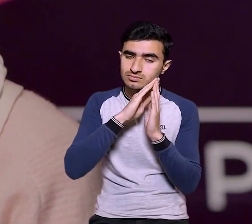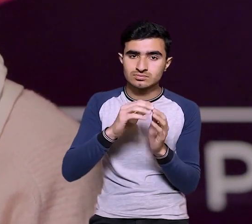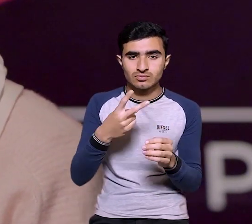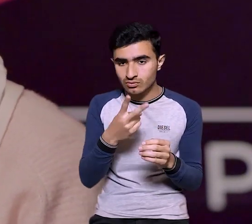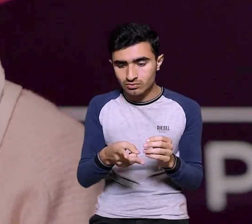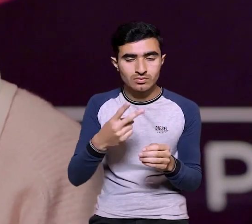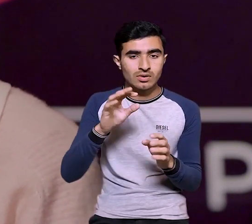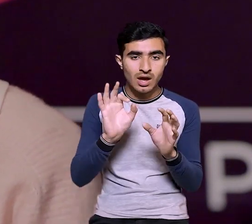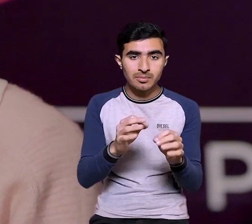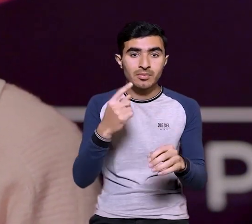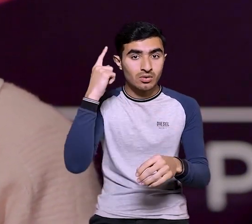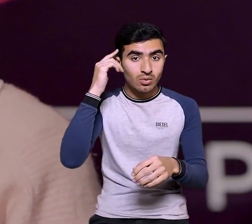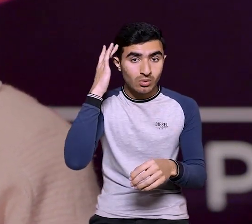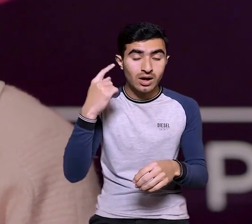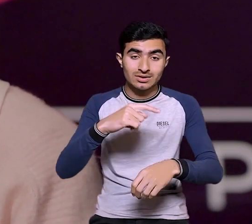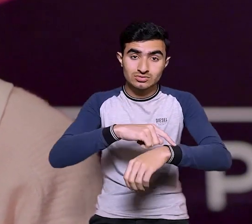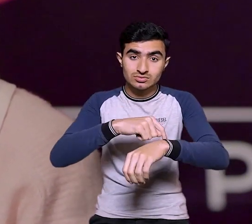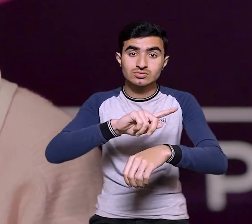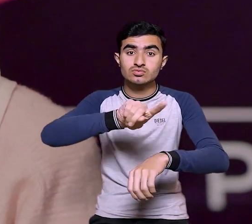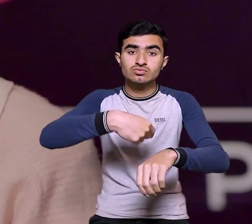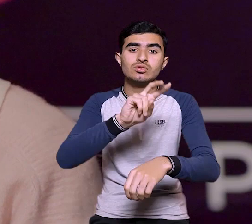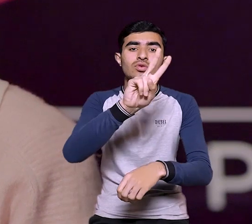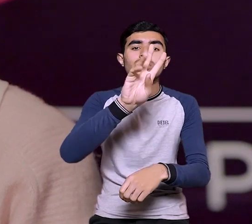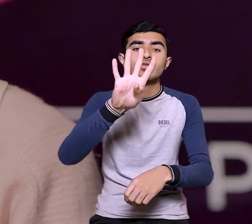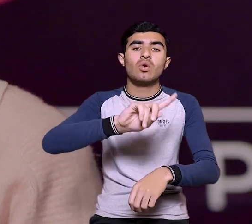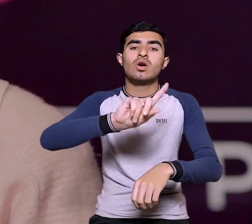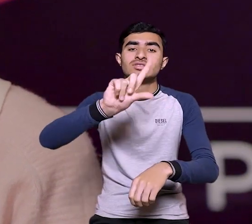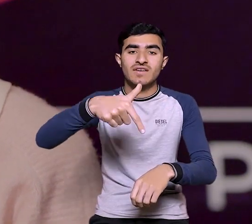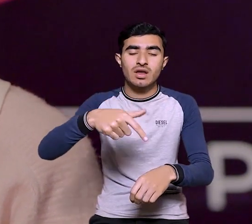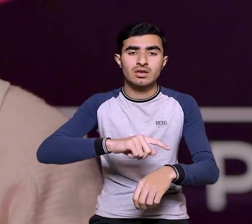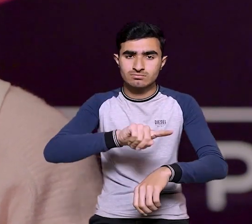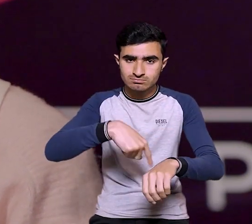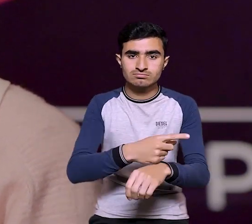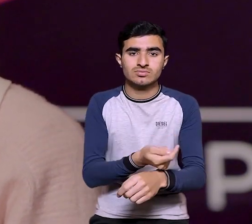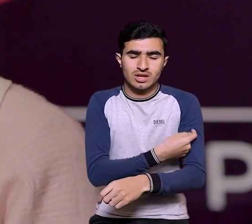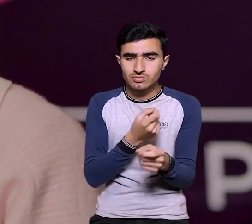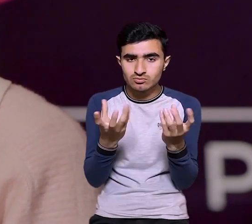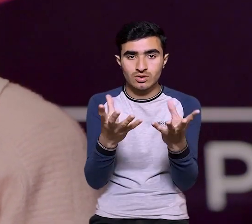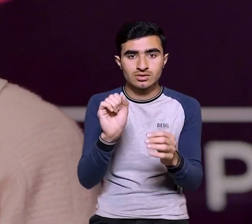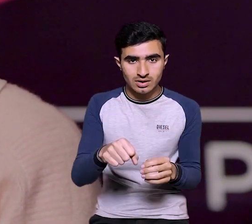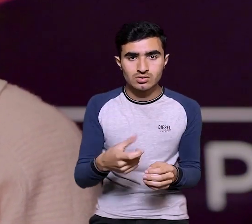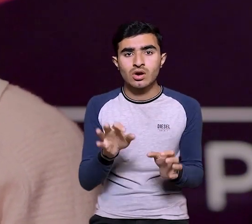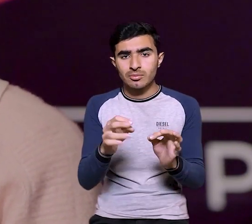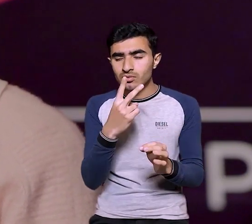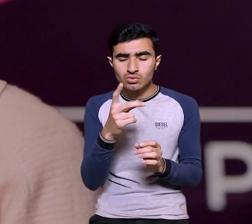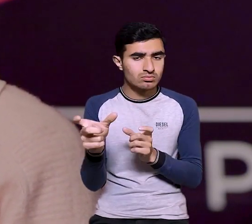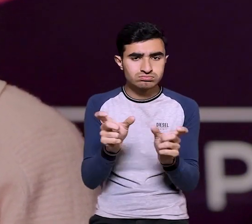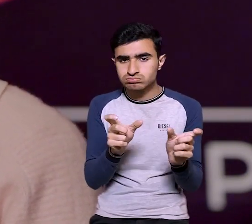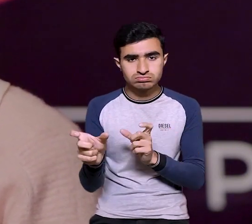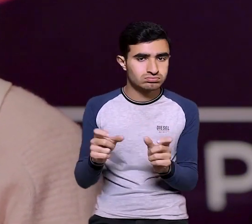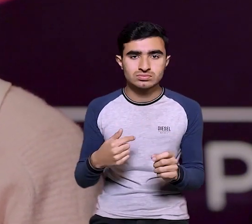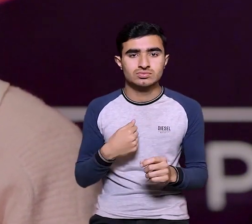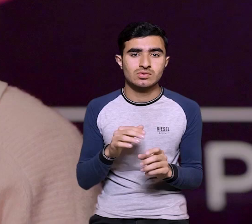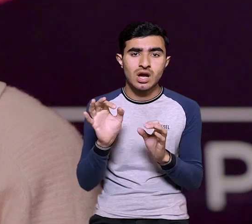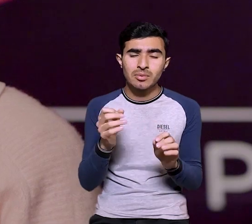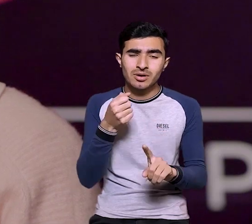लूँ कि वो है क्या, अस्पताल की क्या रिक्वायरमेंट्स होती हैं। एंड विद दिस एफर्ट ऑफ माइंड what happened was that we got